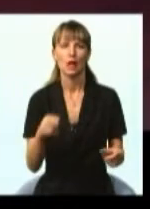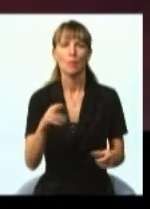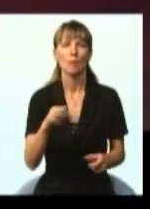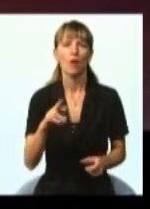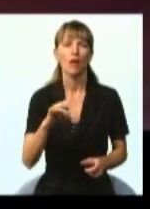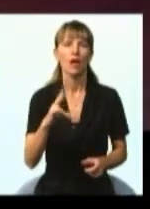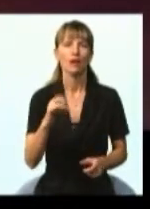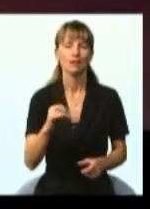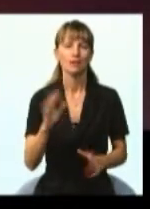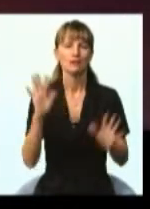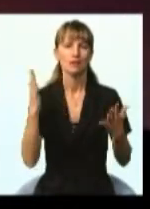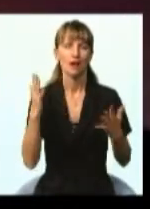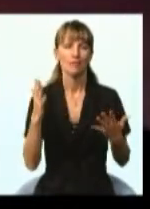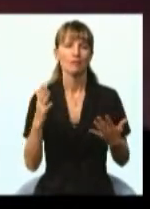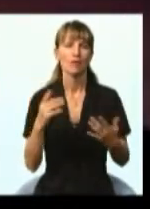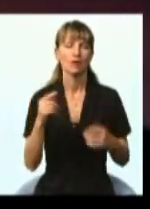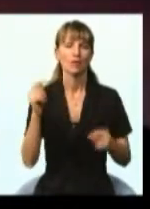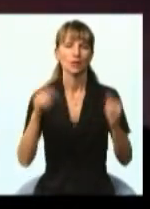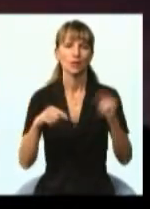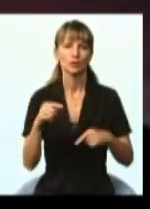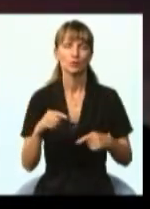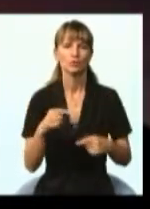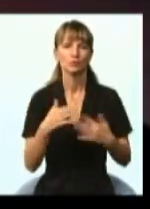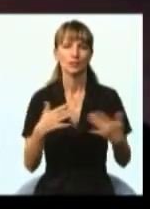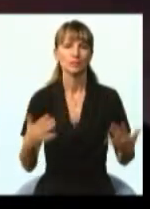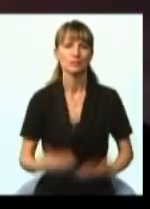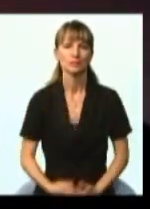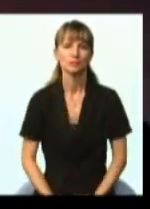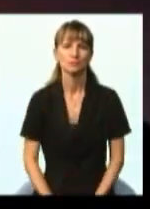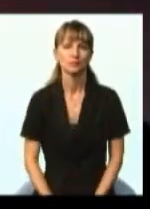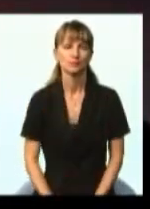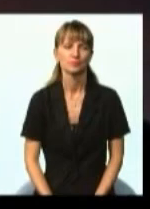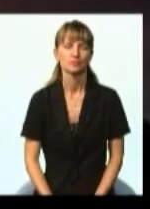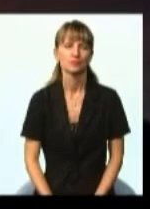сяйво, блискавки, пасма дощу тощо.